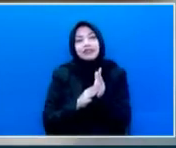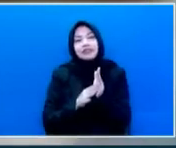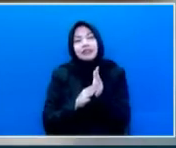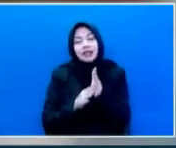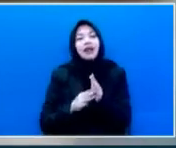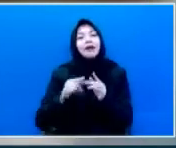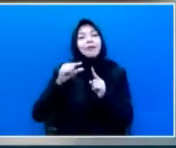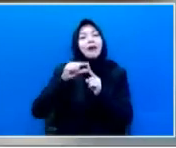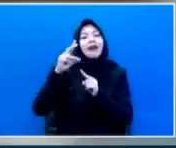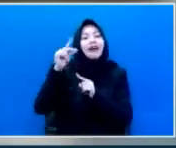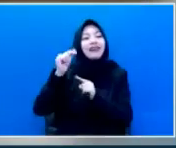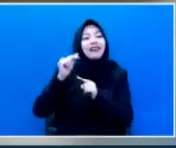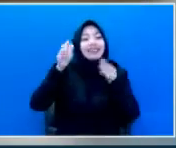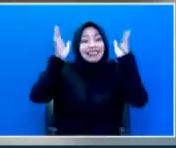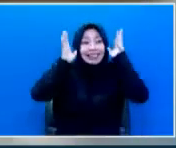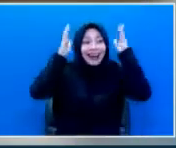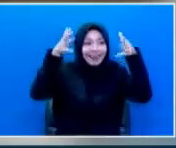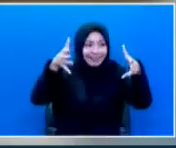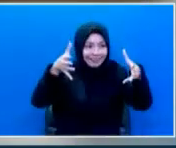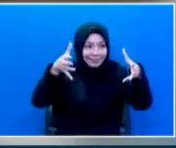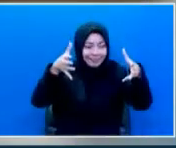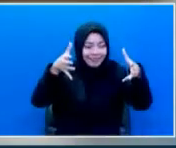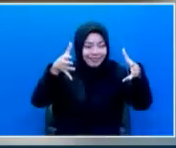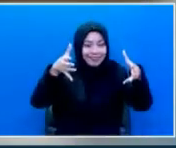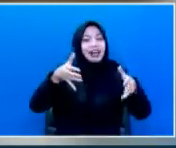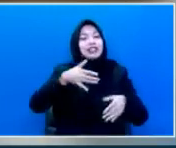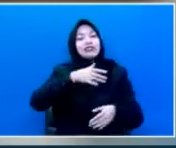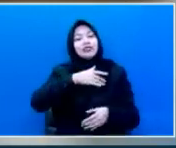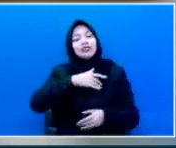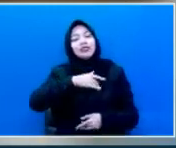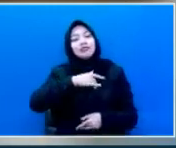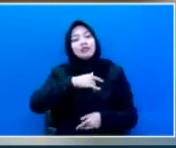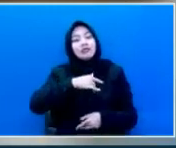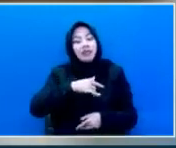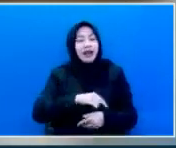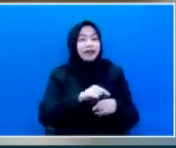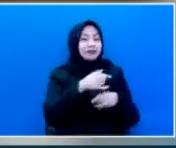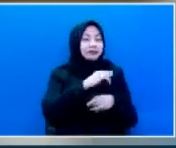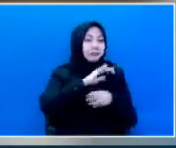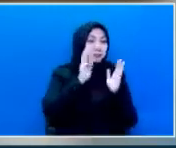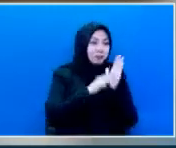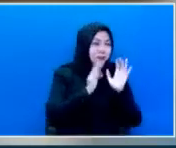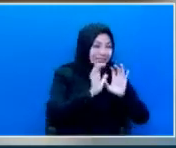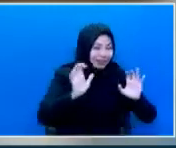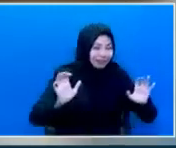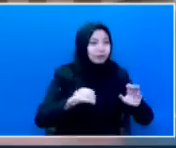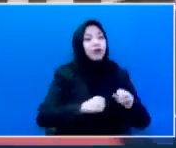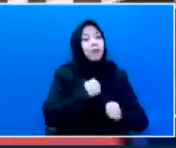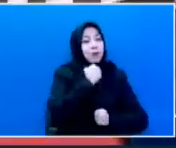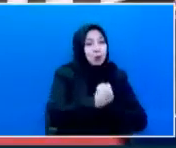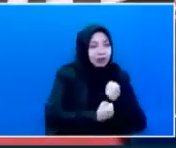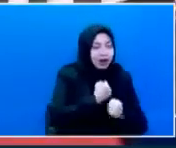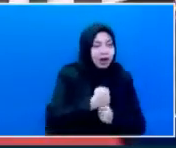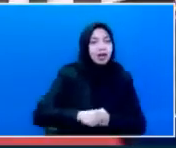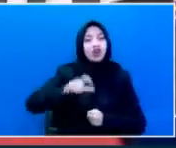PR IKN dan sejauh ini eh banyak sekali pengusaha investor baik dalam